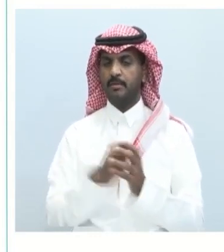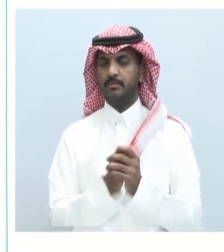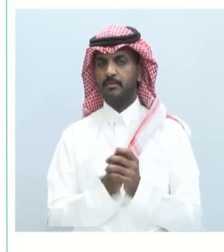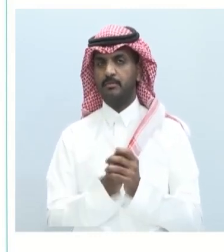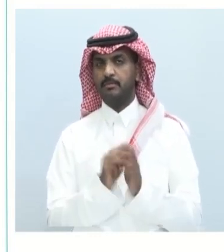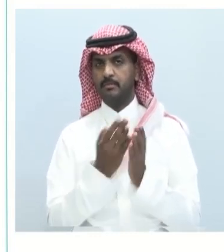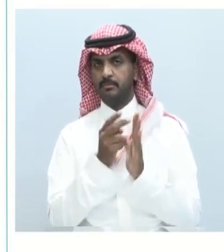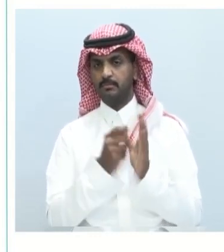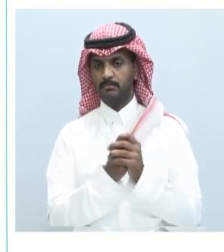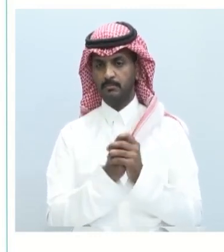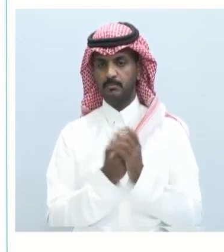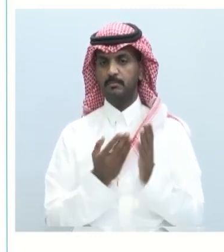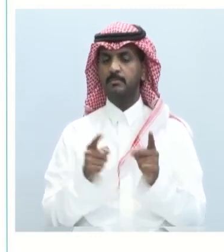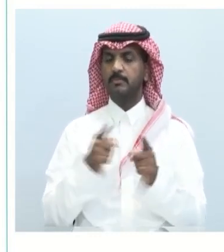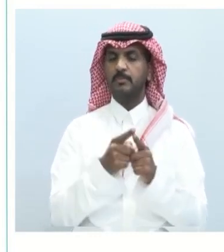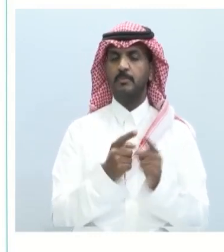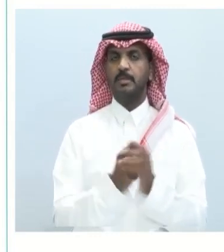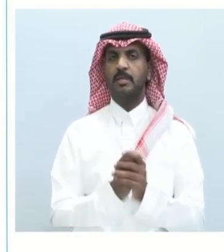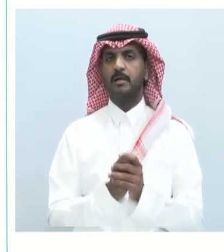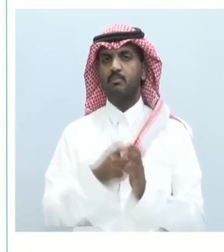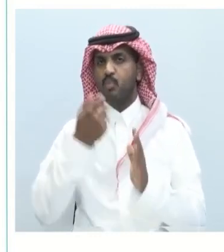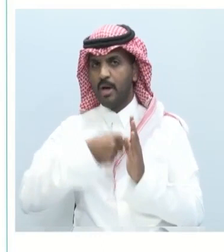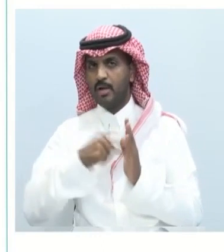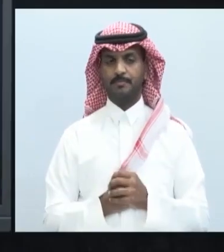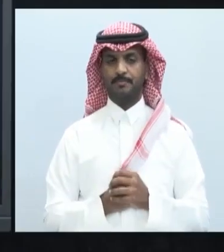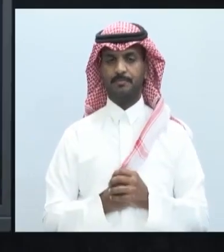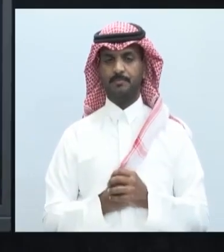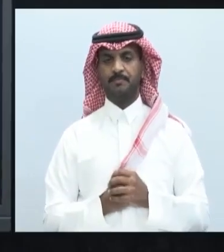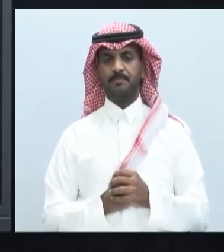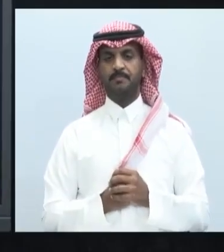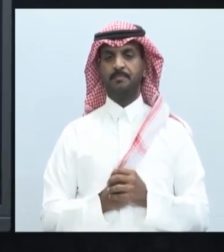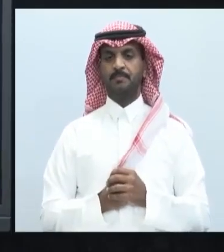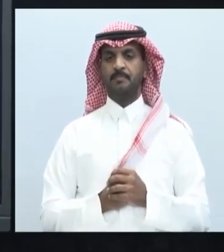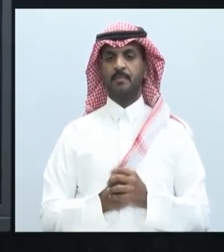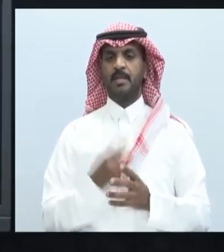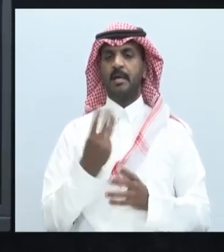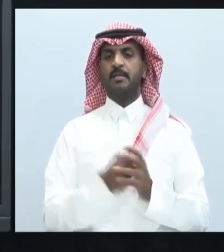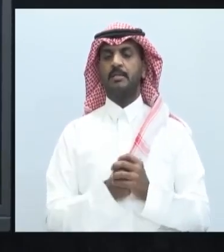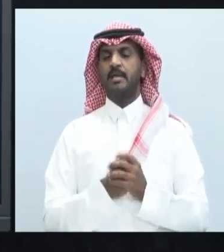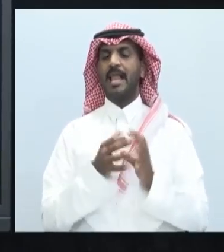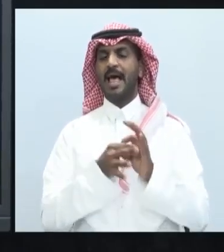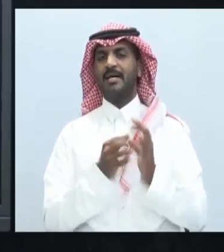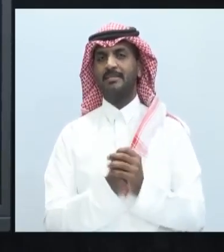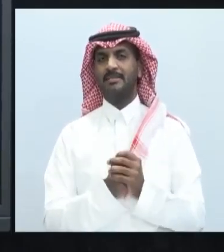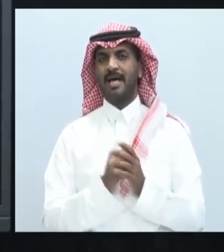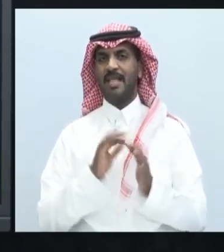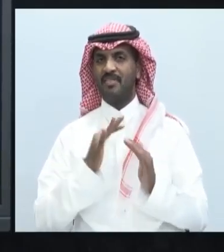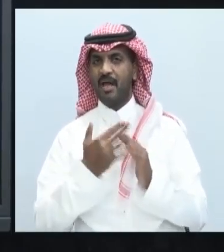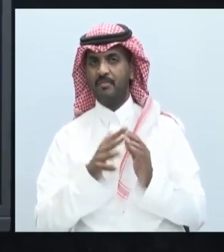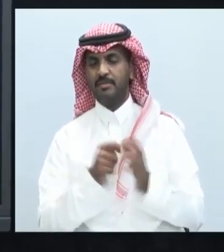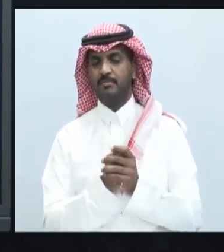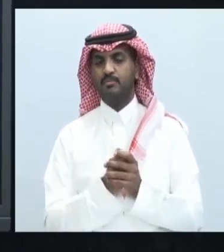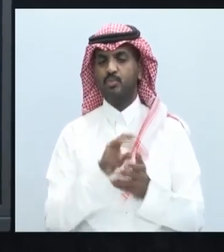التسجيل يمكن ان ينتمي الى مقرر واحد فقط العلاقه الثالثه علاقه اطراف باطراف او